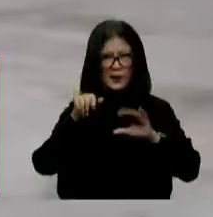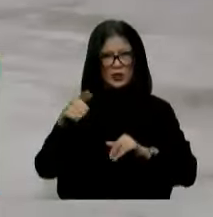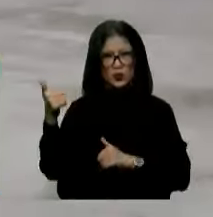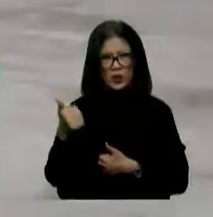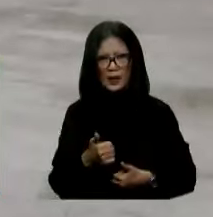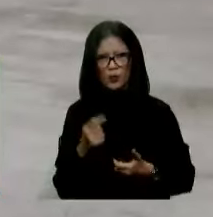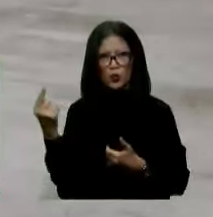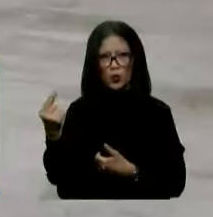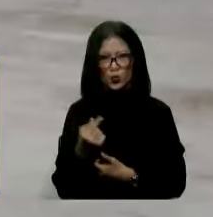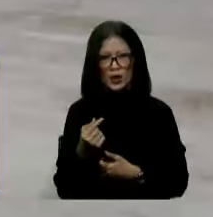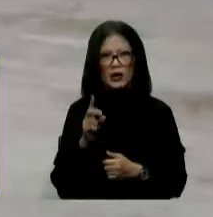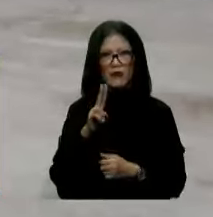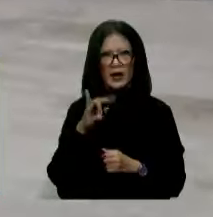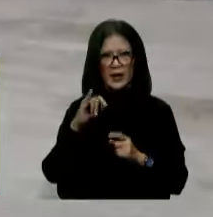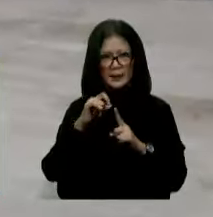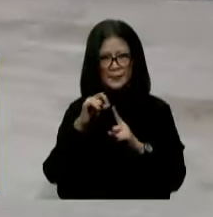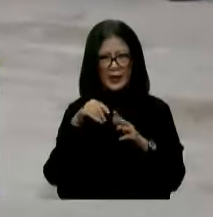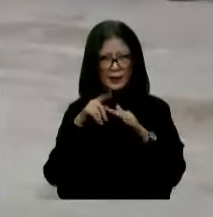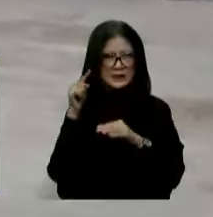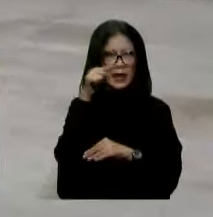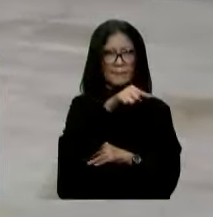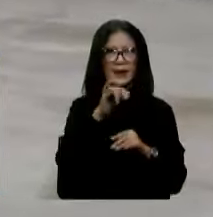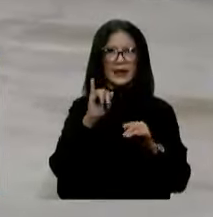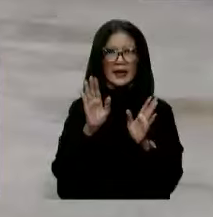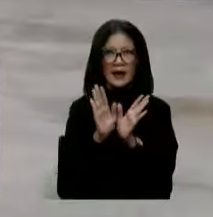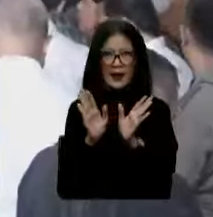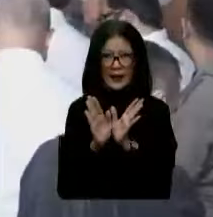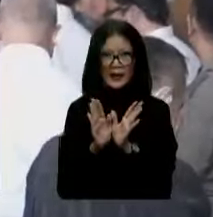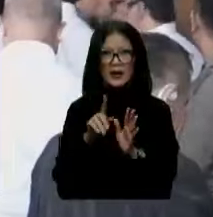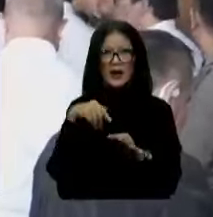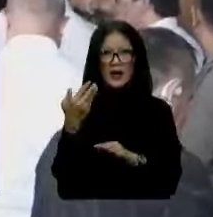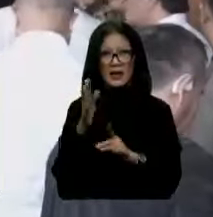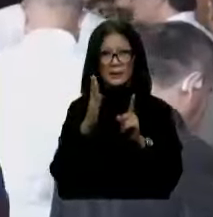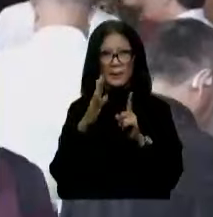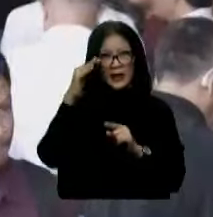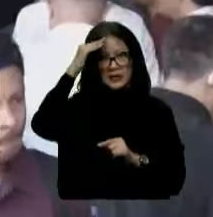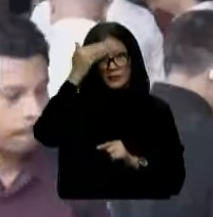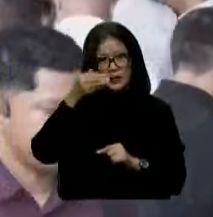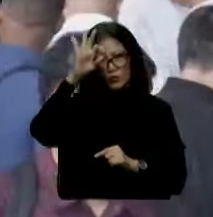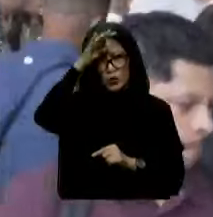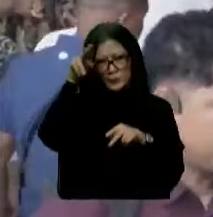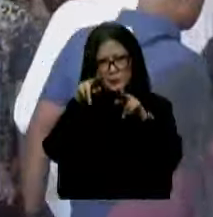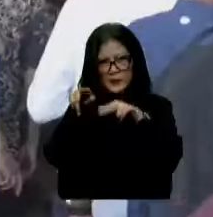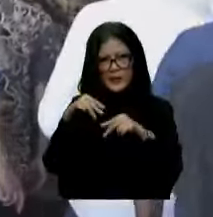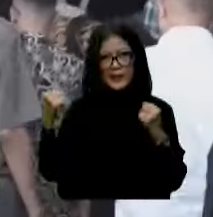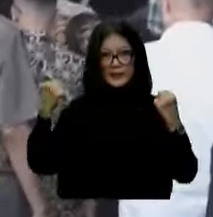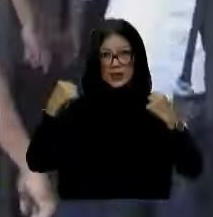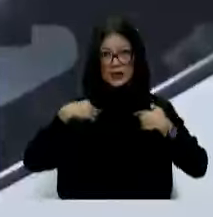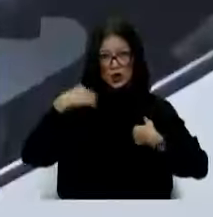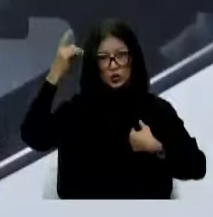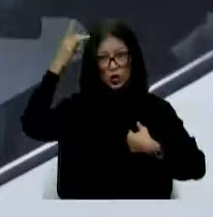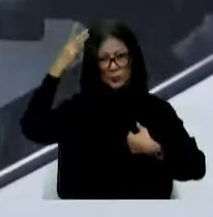VVIP menuju ke IKN selain memeriksa kelaikan 15 bus polisi juga memeriksa kesehatan pengemudi untuk kelancaran